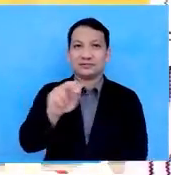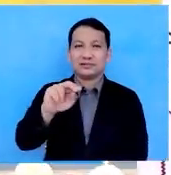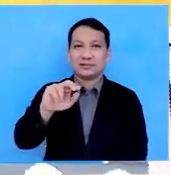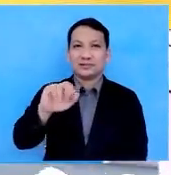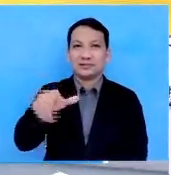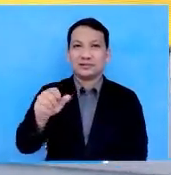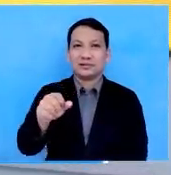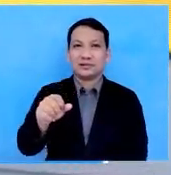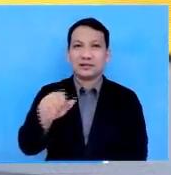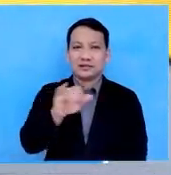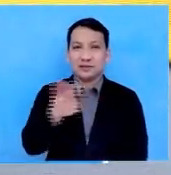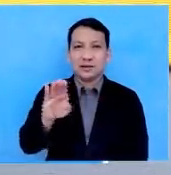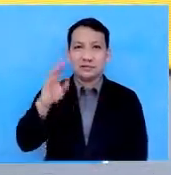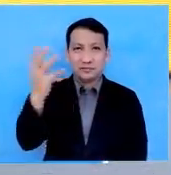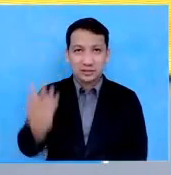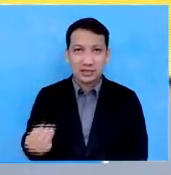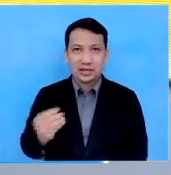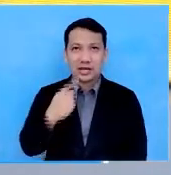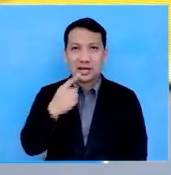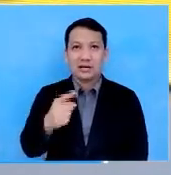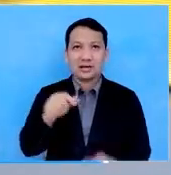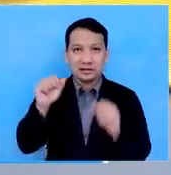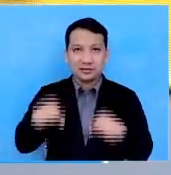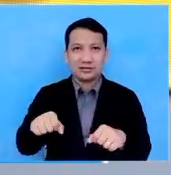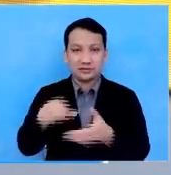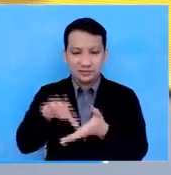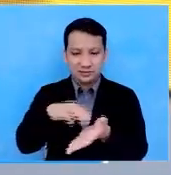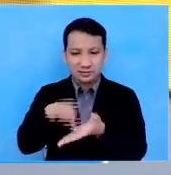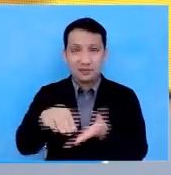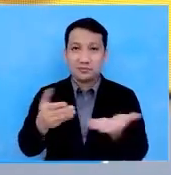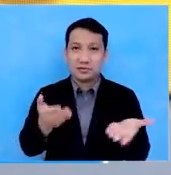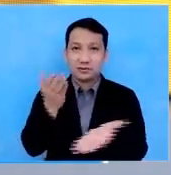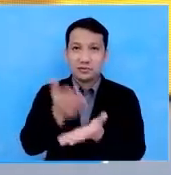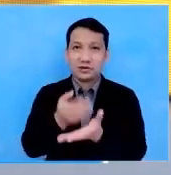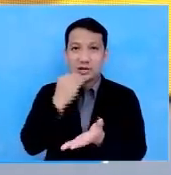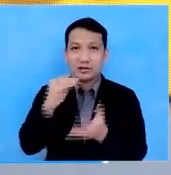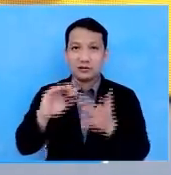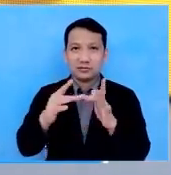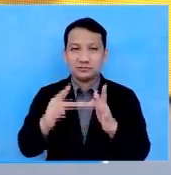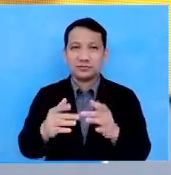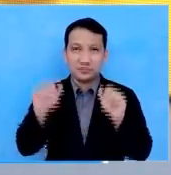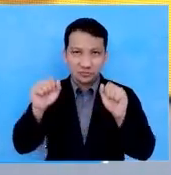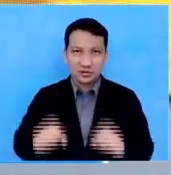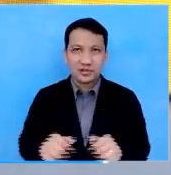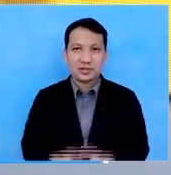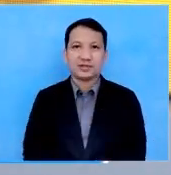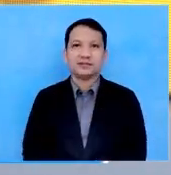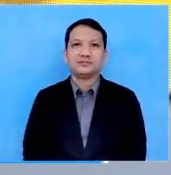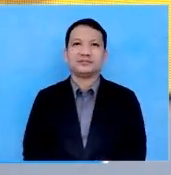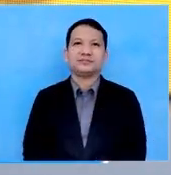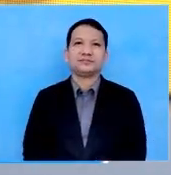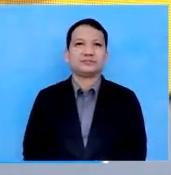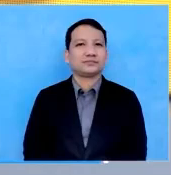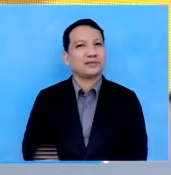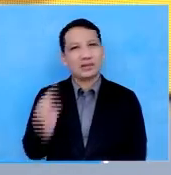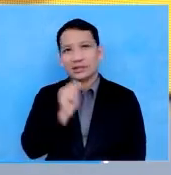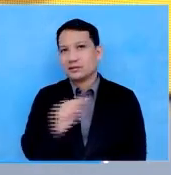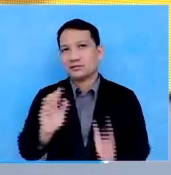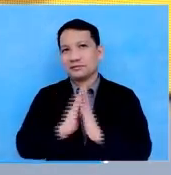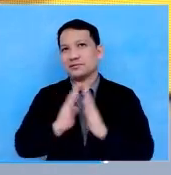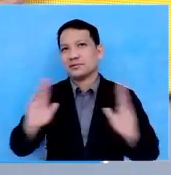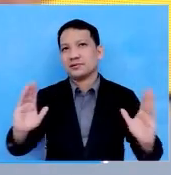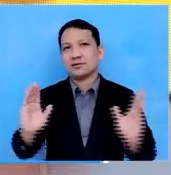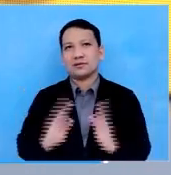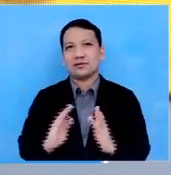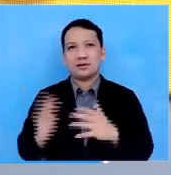Batangas. So, everyday po kaming may available cakes. Tapos, pwede rin po kayo umorder online. Okay, kahit gaano kalaki o kaliit niyan. Yes po,